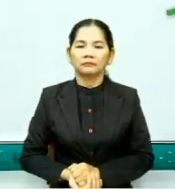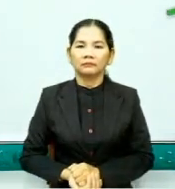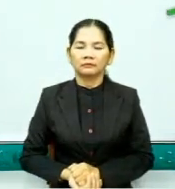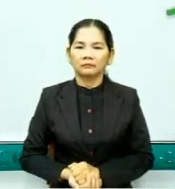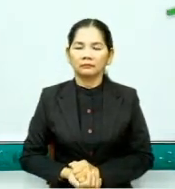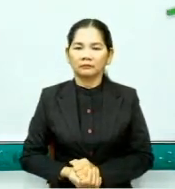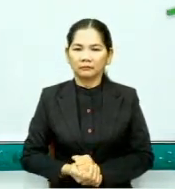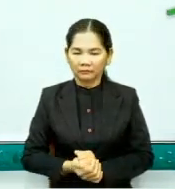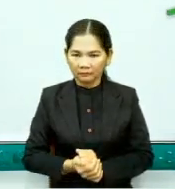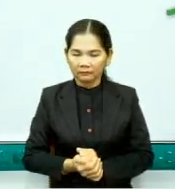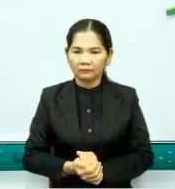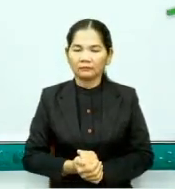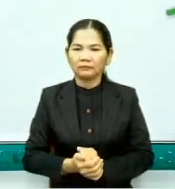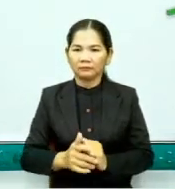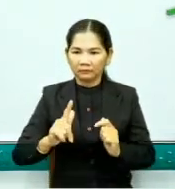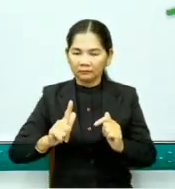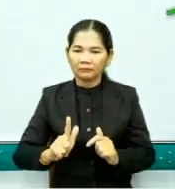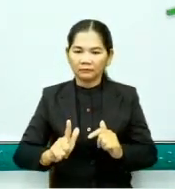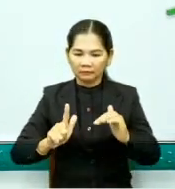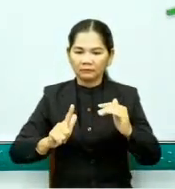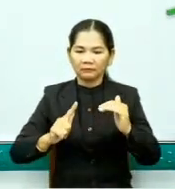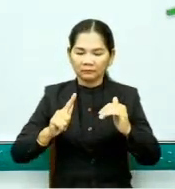Chiêng kế.